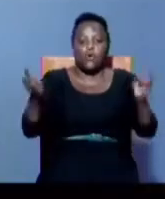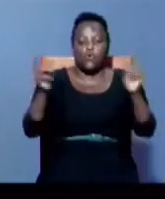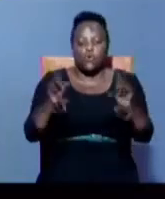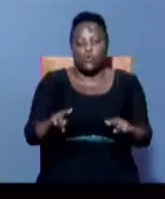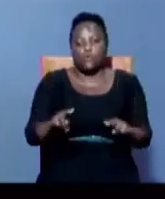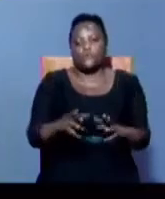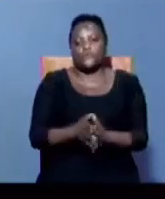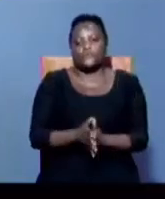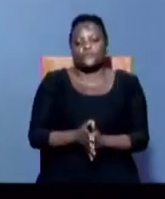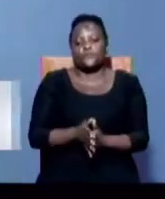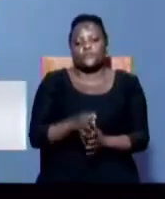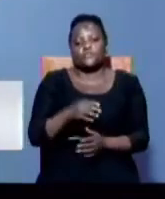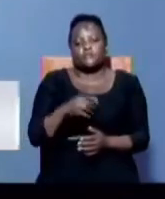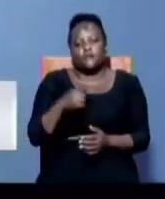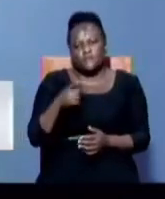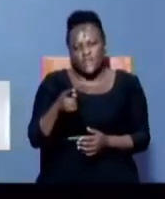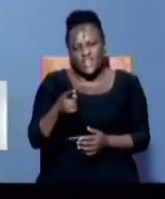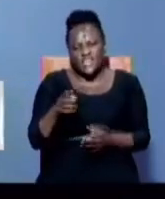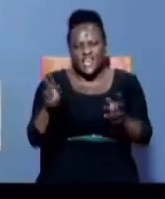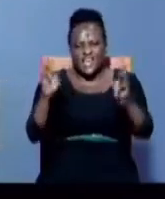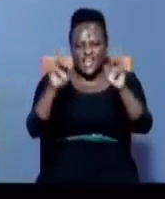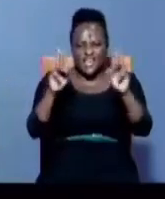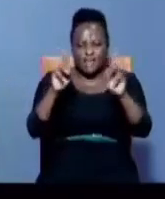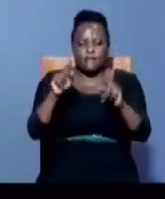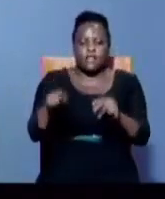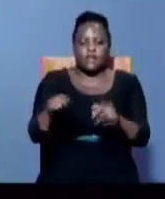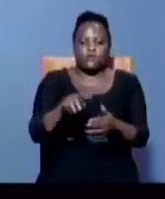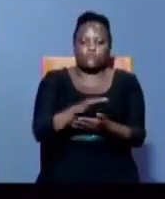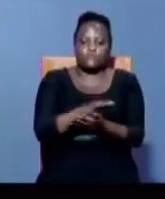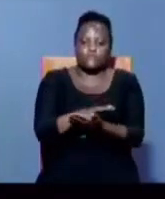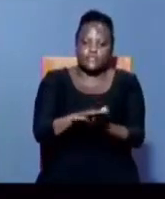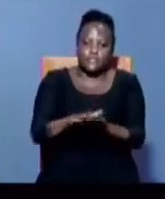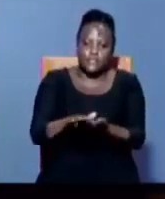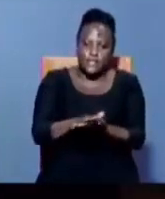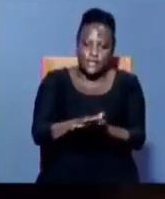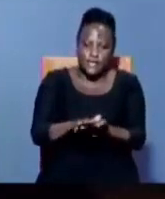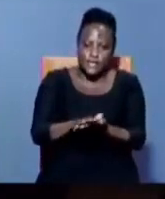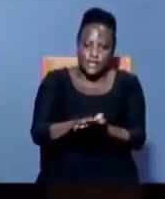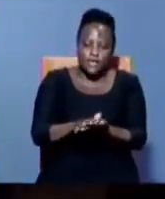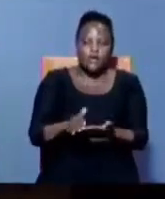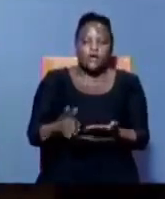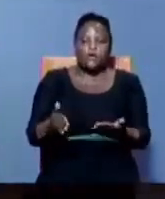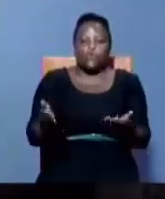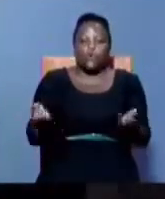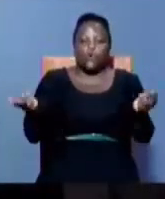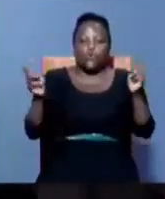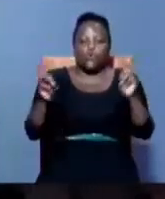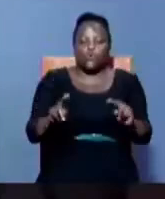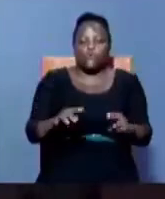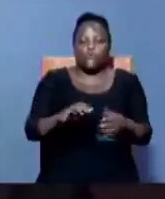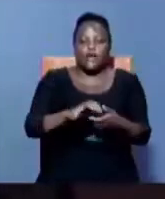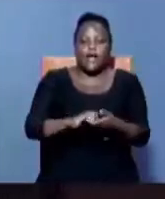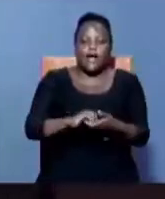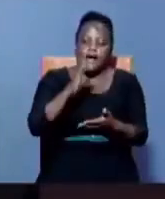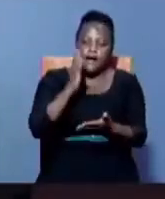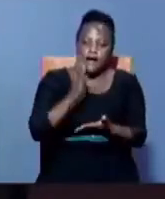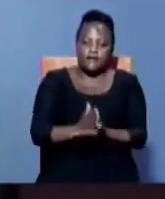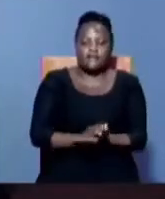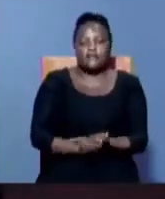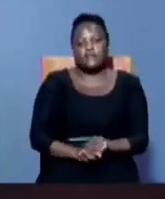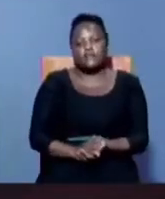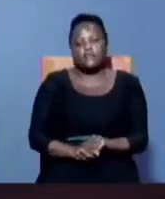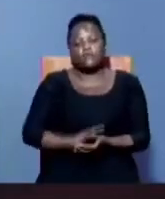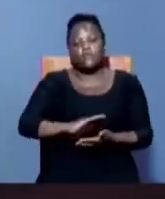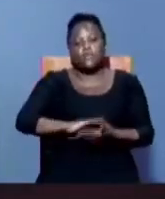rehema ina msingi wa hukumu na haki. Lakini katika agano jipya, hilo neno